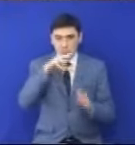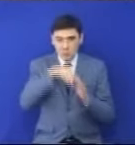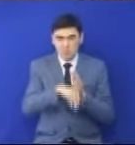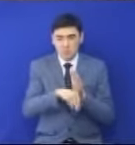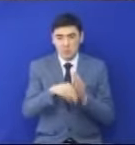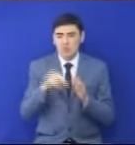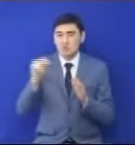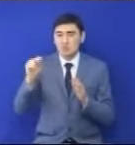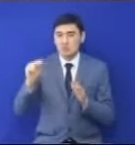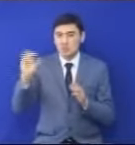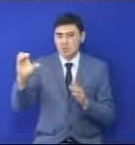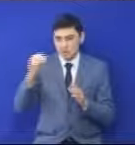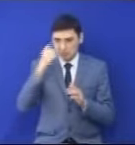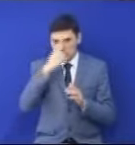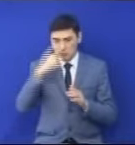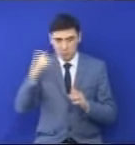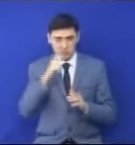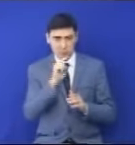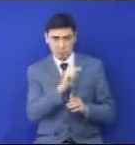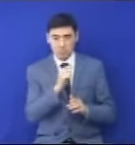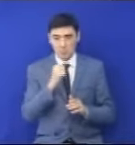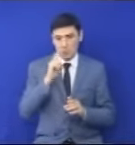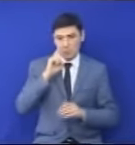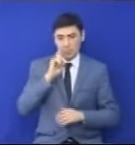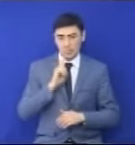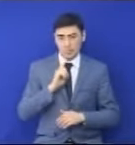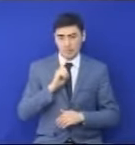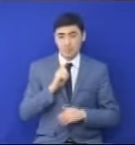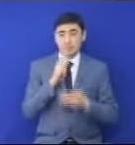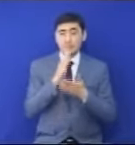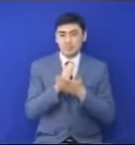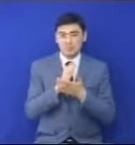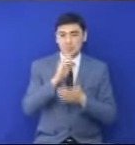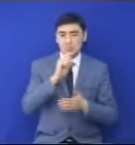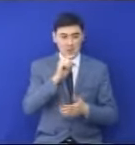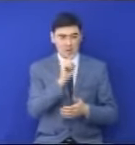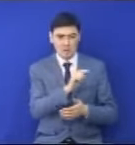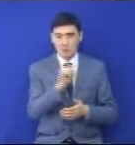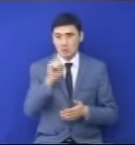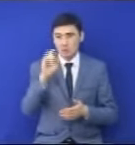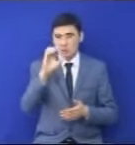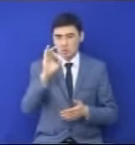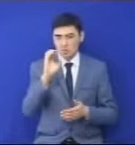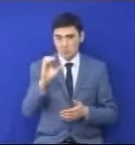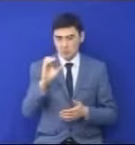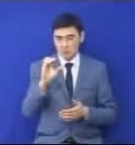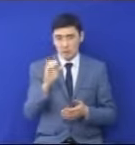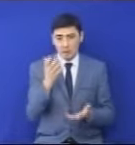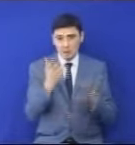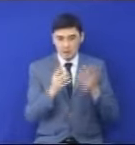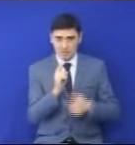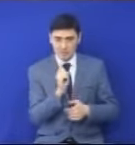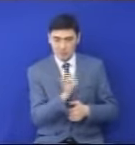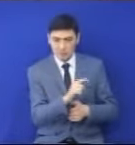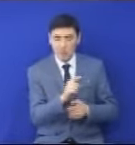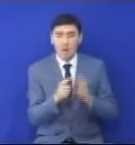жағдайларда хабарлау қызметтері қарастырылған. При нажатии кнопки SOS, вот она здесь представлена. Мына жердегі SOS батырмасын басқанда